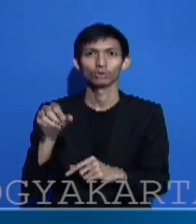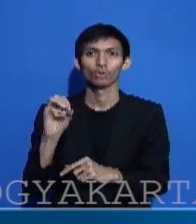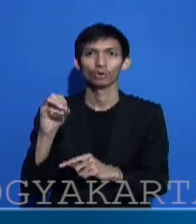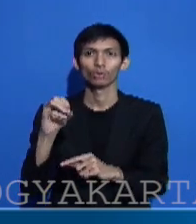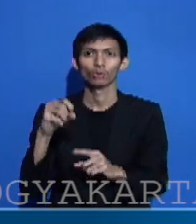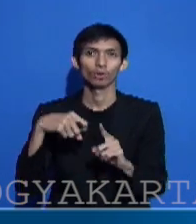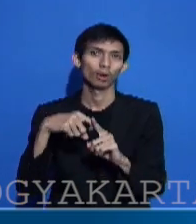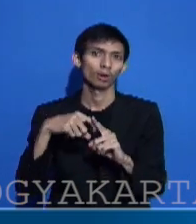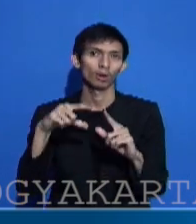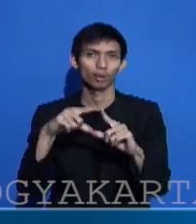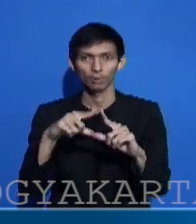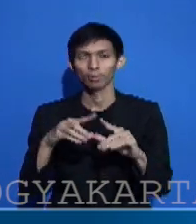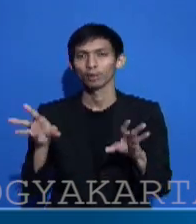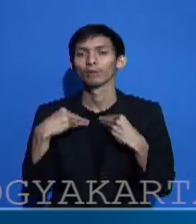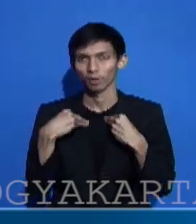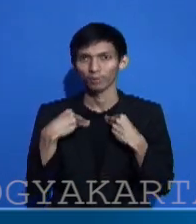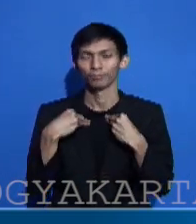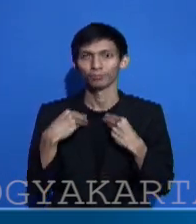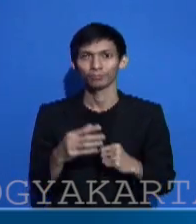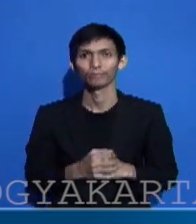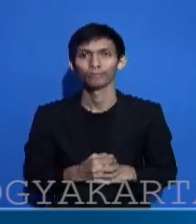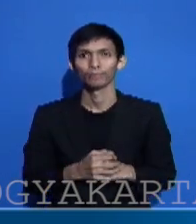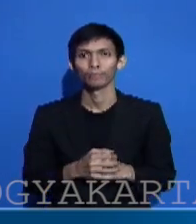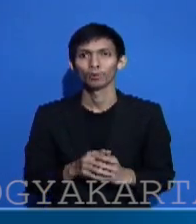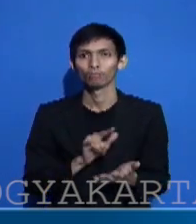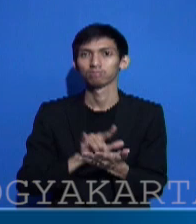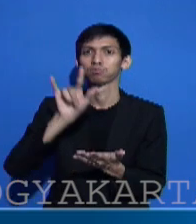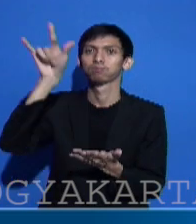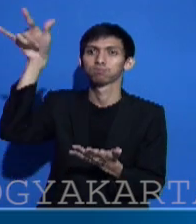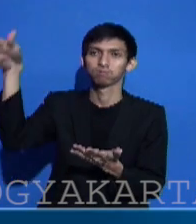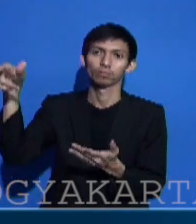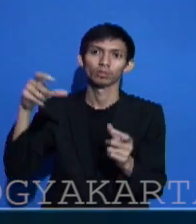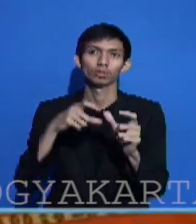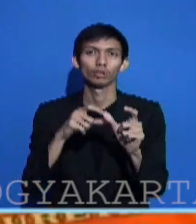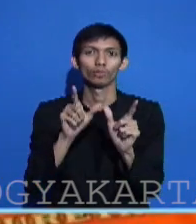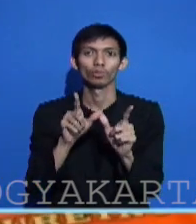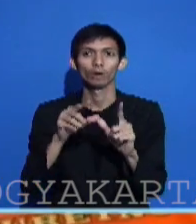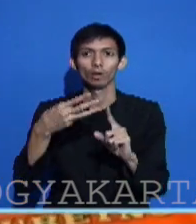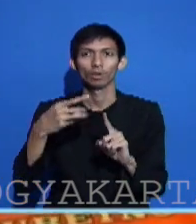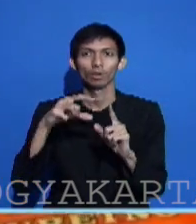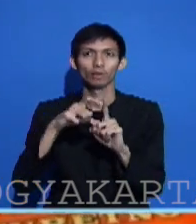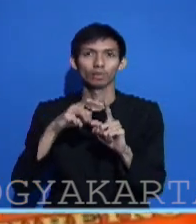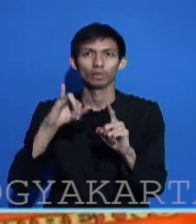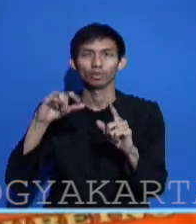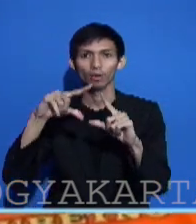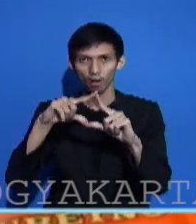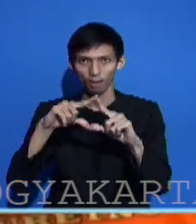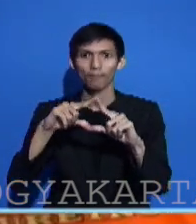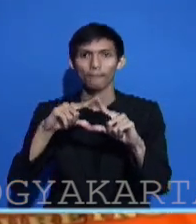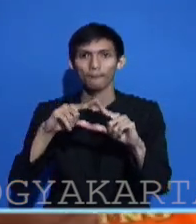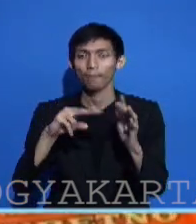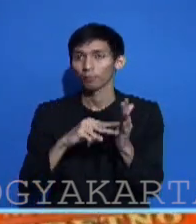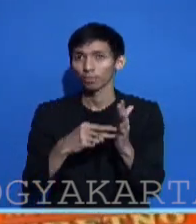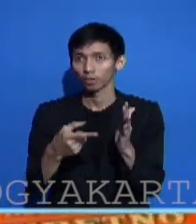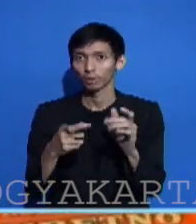untuk mengikuti, akan dikirim ke Swedia, mengikuti pelatihan. Ini menjadi bukti keberhasilan SSB